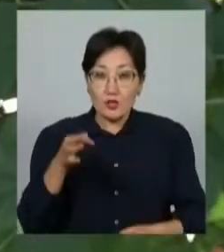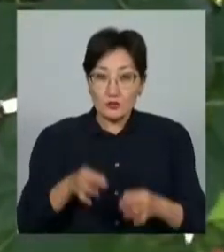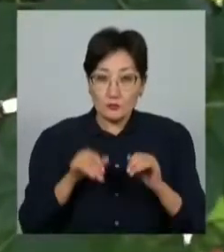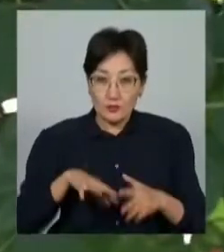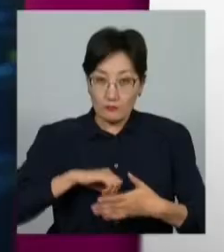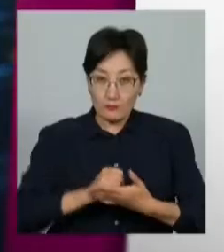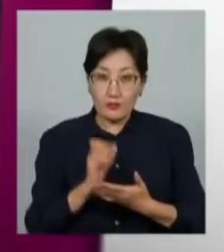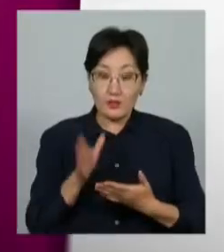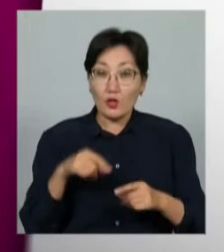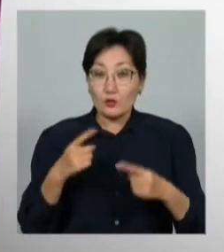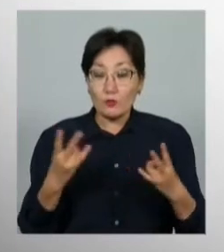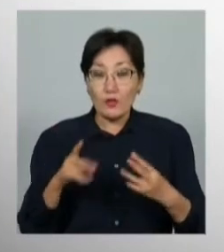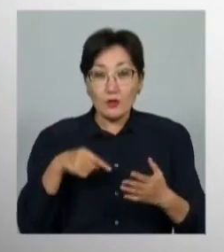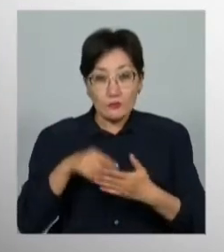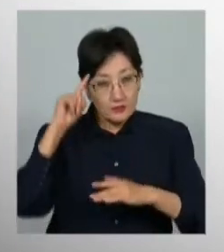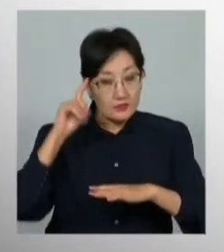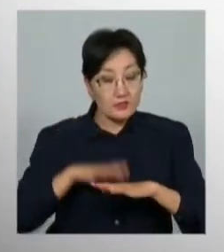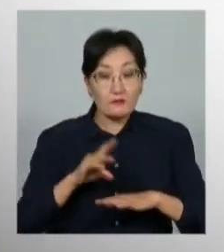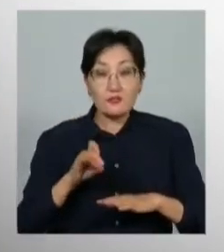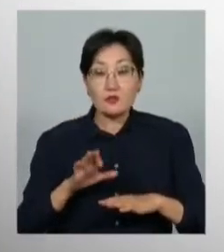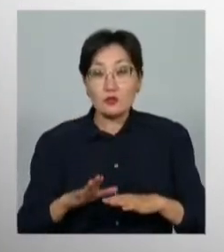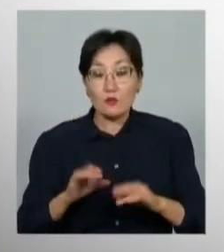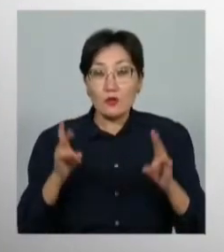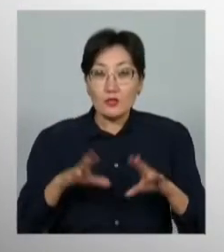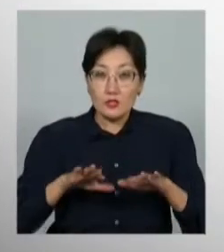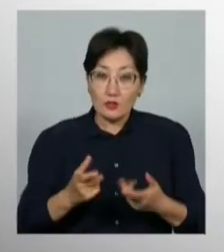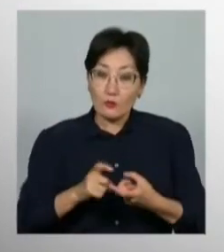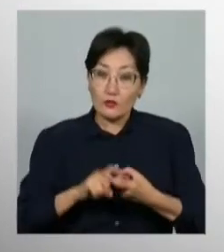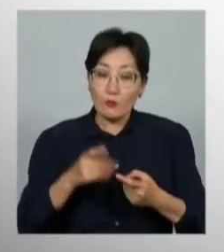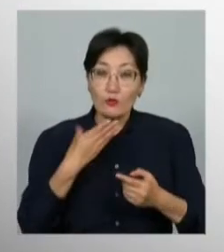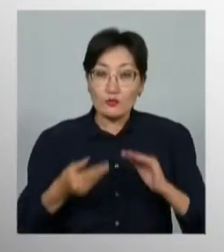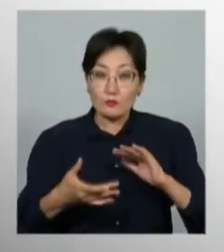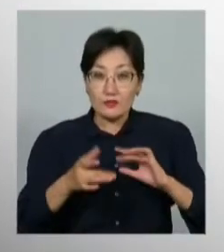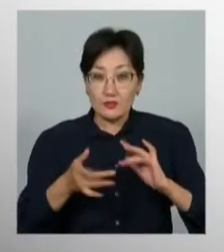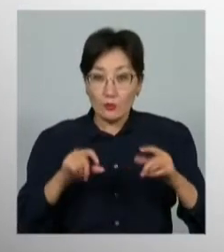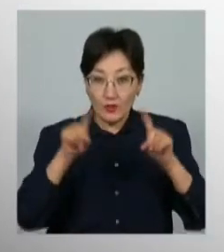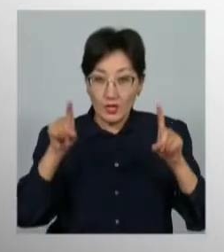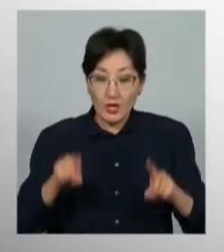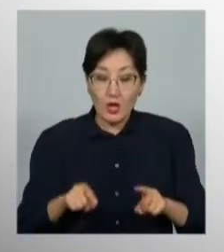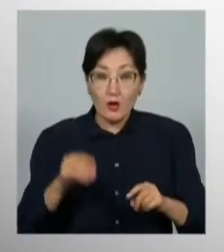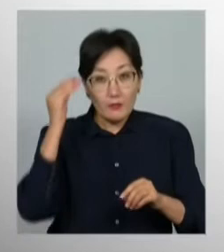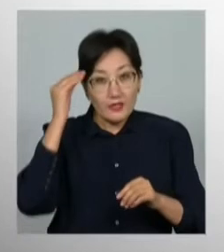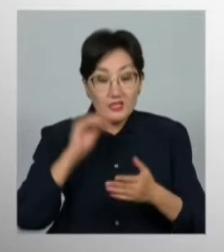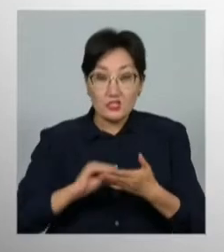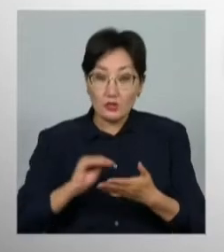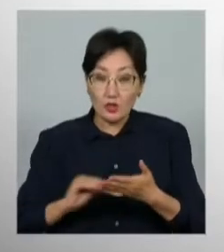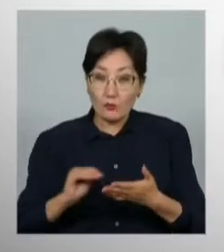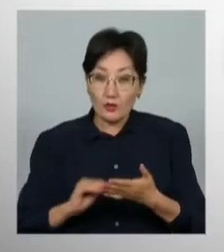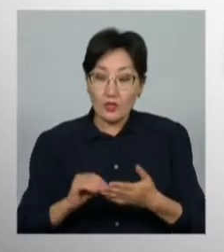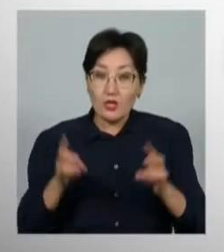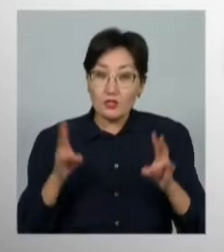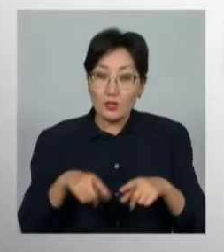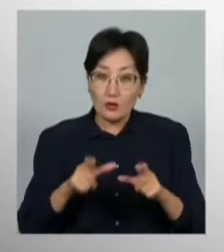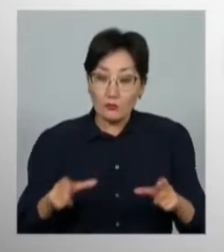шешім қабылданады. Айта кетейік, қала әкімі Бақытжан Сағынтаев оқыс жағдайға байланысты өзінің Twitter парақшасында пікір білдірді. Жазбасында